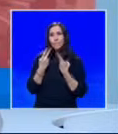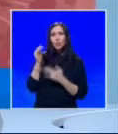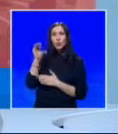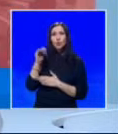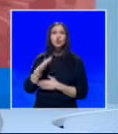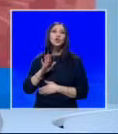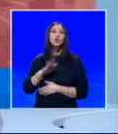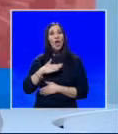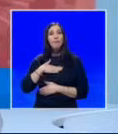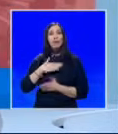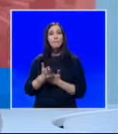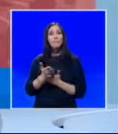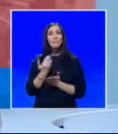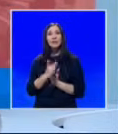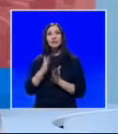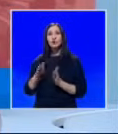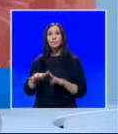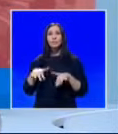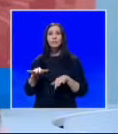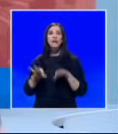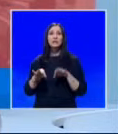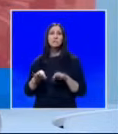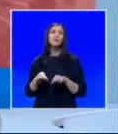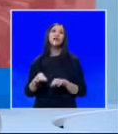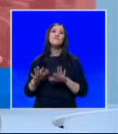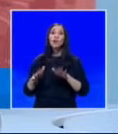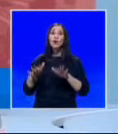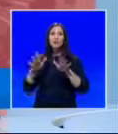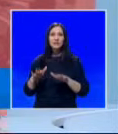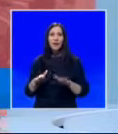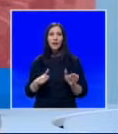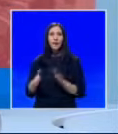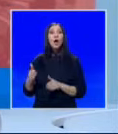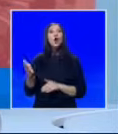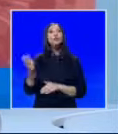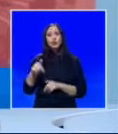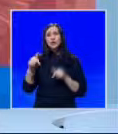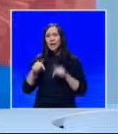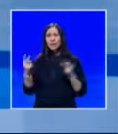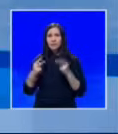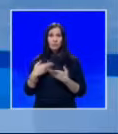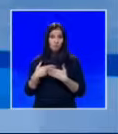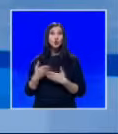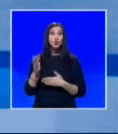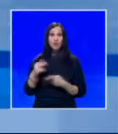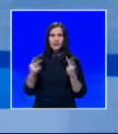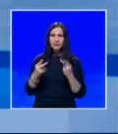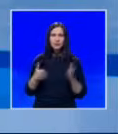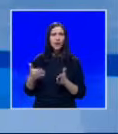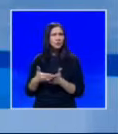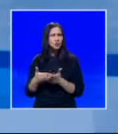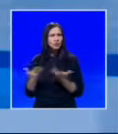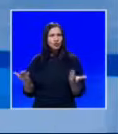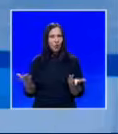до пресрочни парламентарни избори. Дори сега да се разберат. Вероятно есента. Дори сега да се разберат. По-скоро защо? Сега ще се разберат. Защо? Какво има в основата?